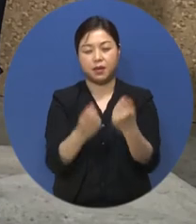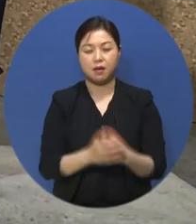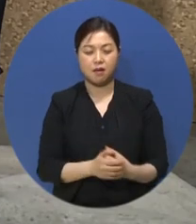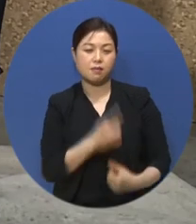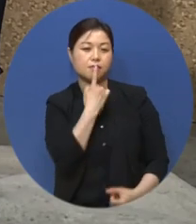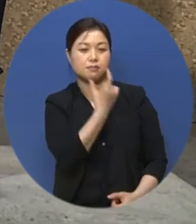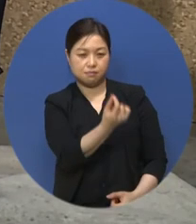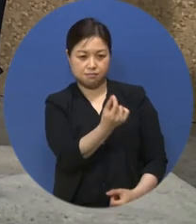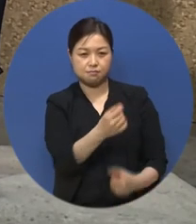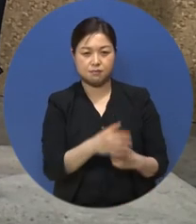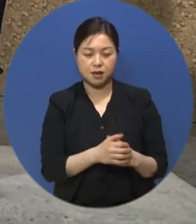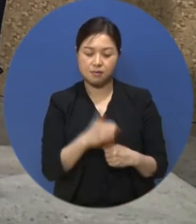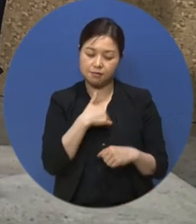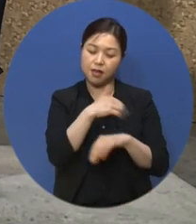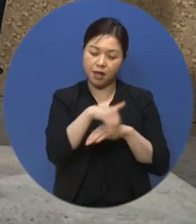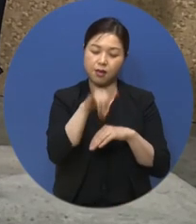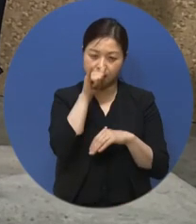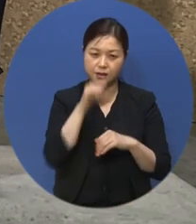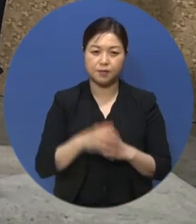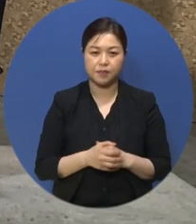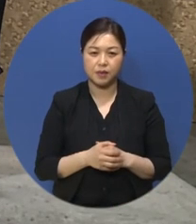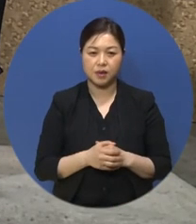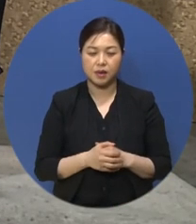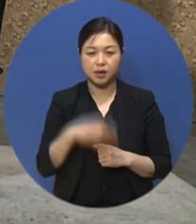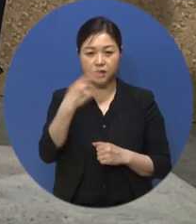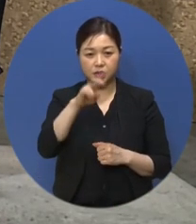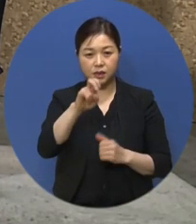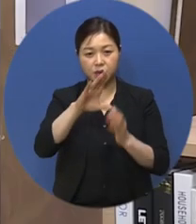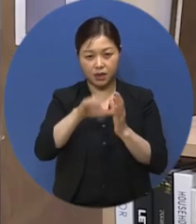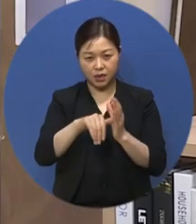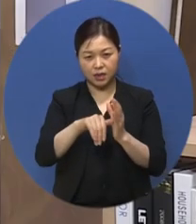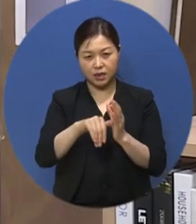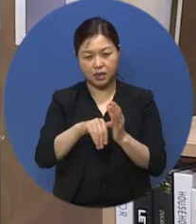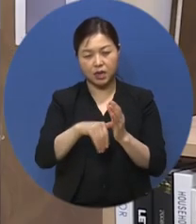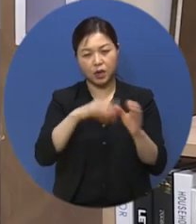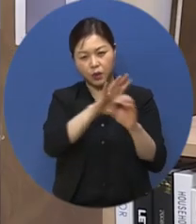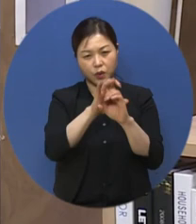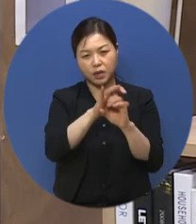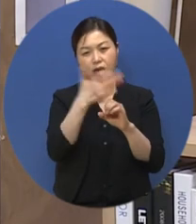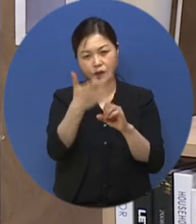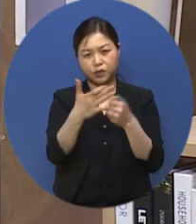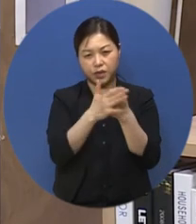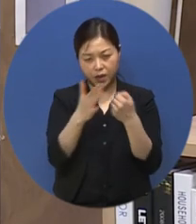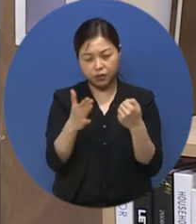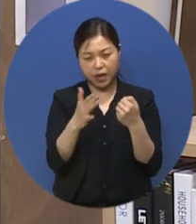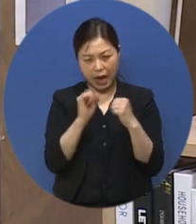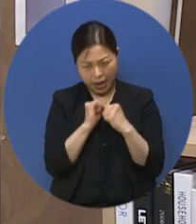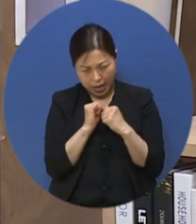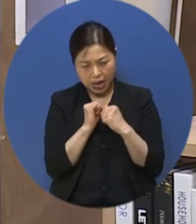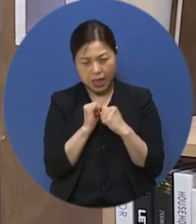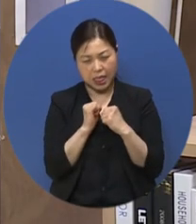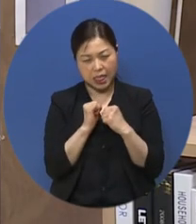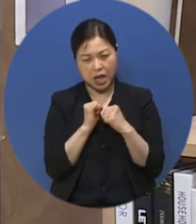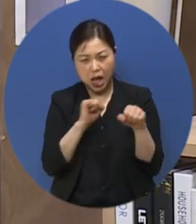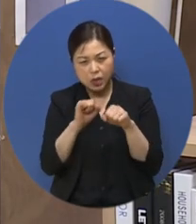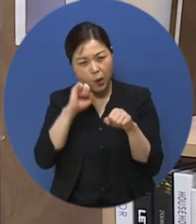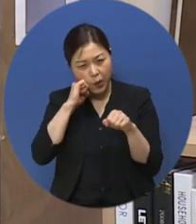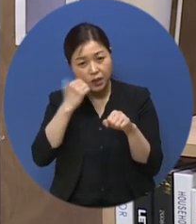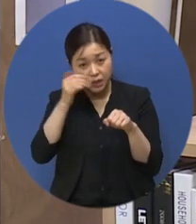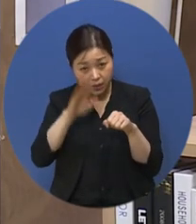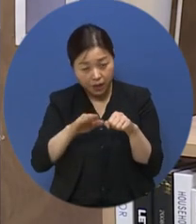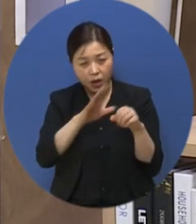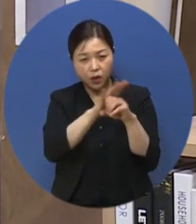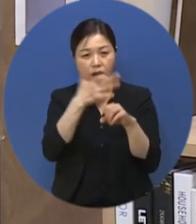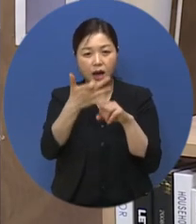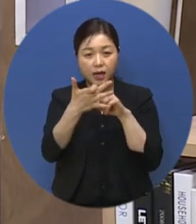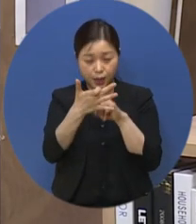그런 계획입니다. 네. 2020년도에는 어쩔 수 없이 이제 코로나19 때문에 잠시 움츠렸지만 이제 코로나19가 종식된 그